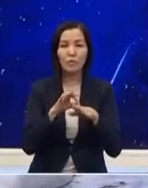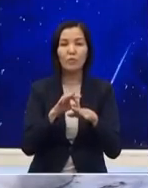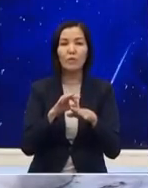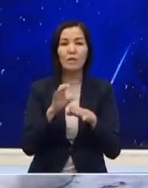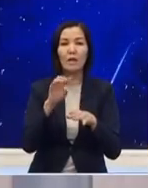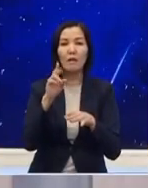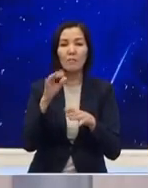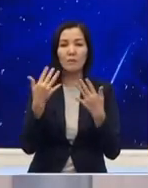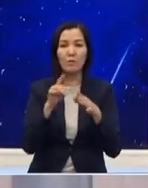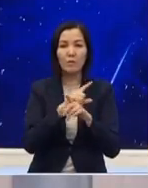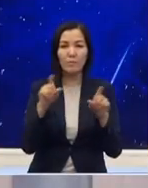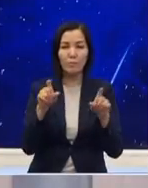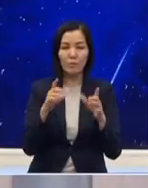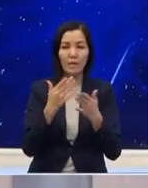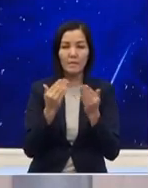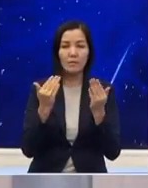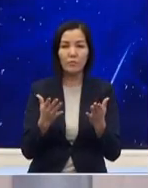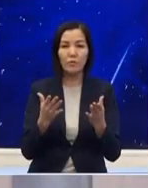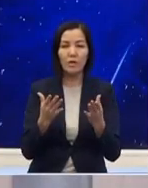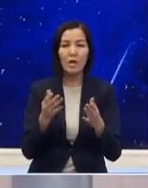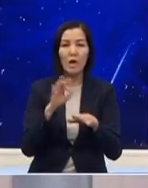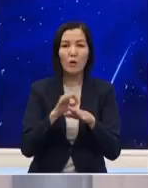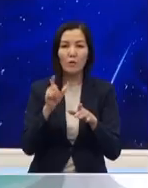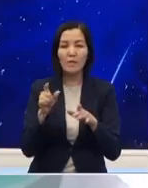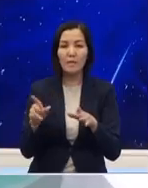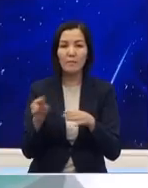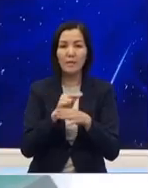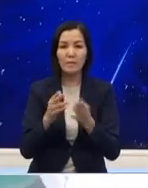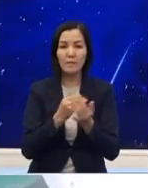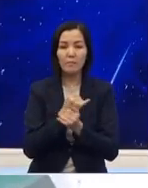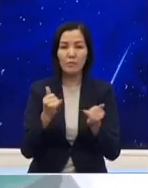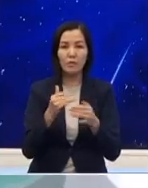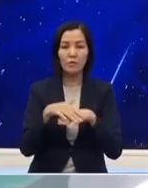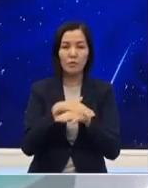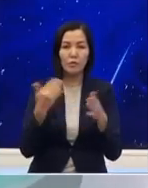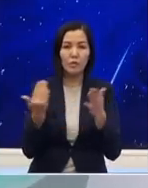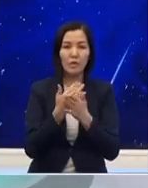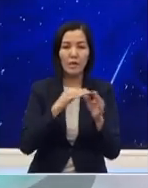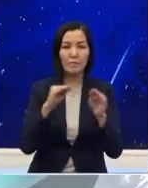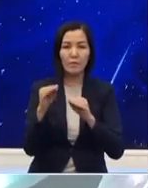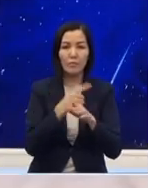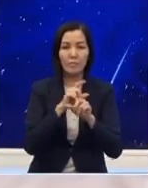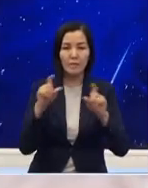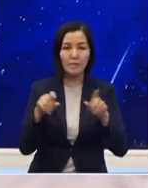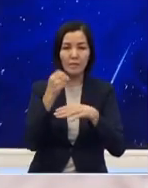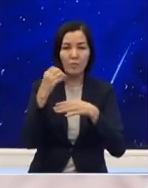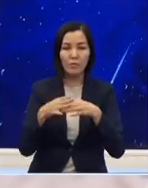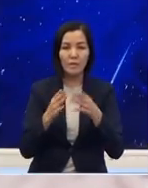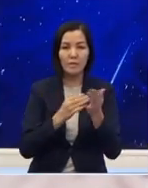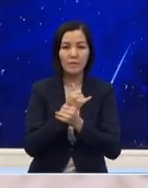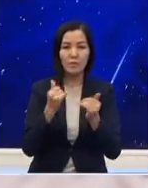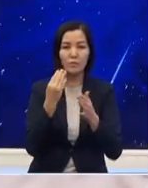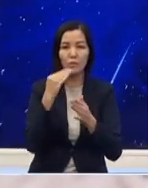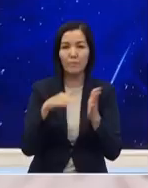Алғабас ауылындағы медициналық пункт. Қазірдің өзінде науқастарды қабылдауда. Жергілікті тұрғындар жаңадан жабдықталған медициналық орталықтың қызмет